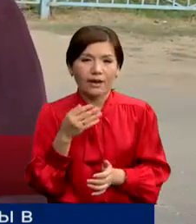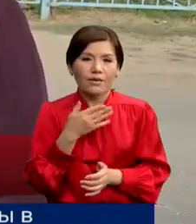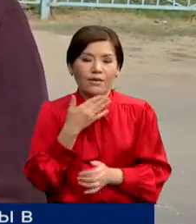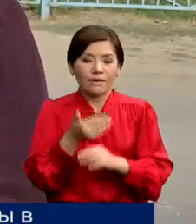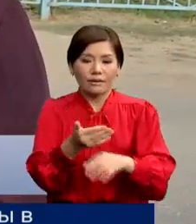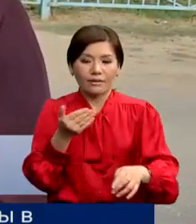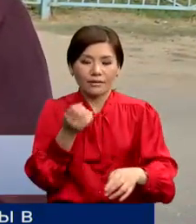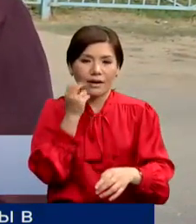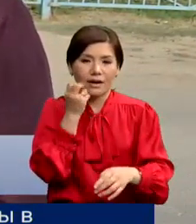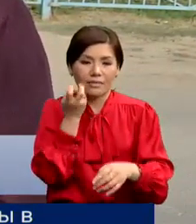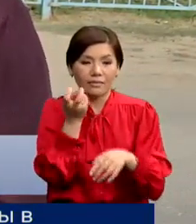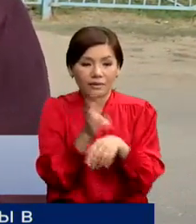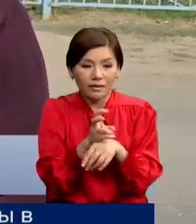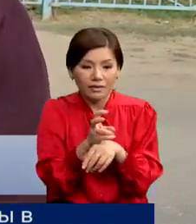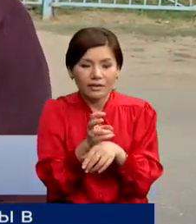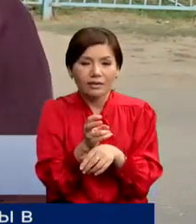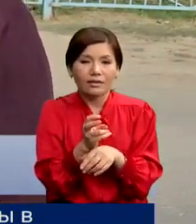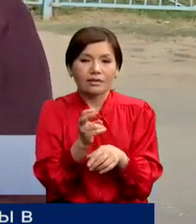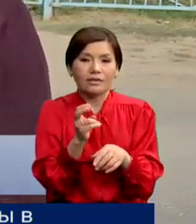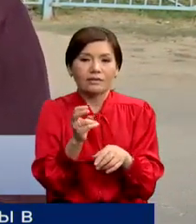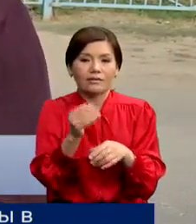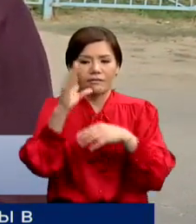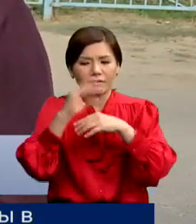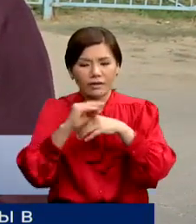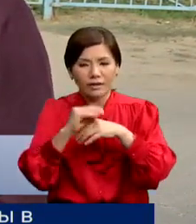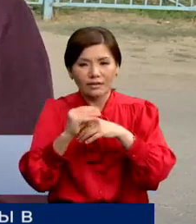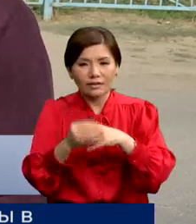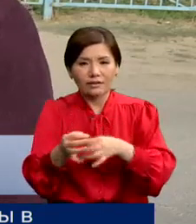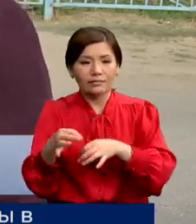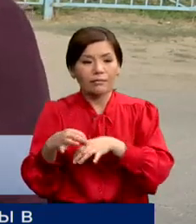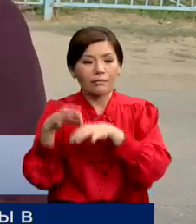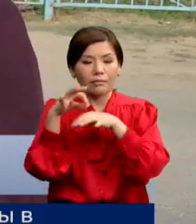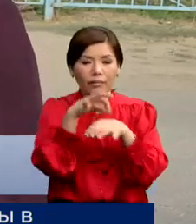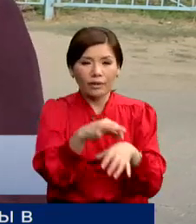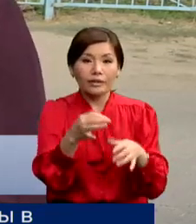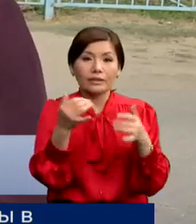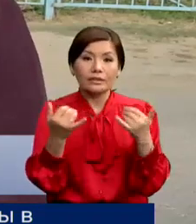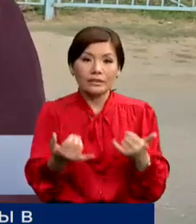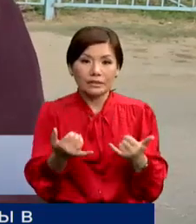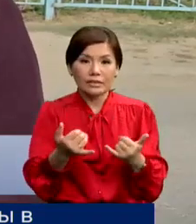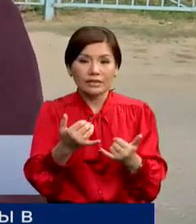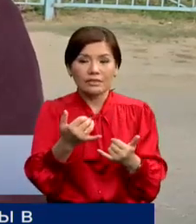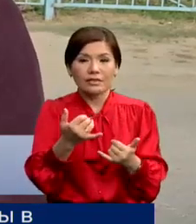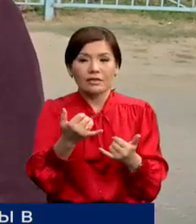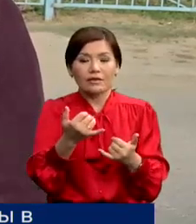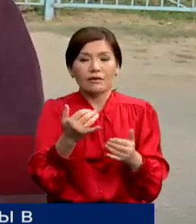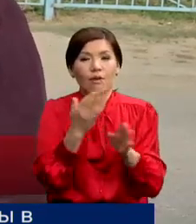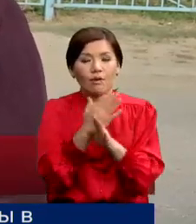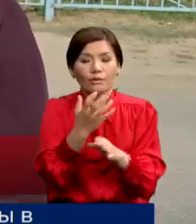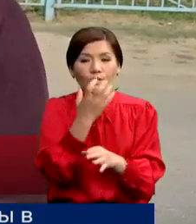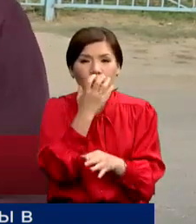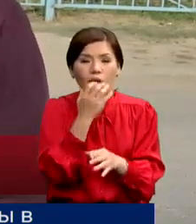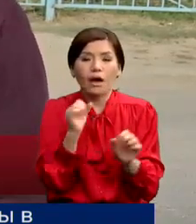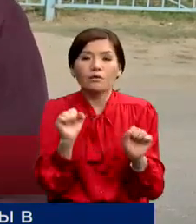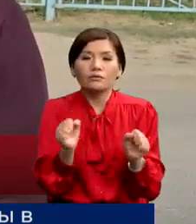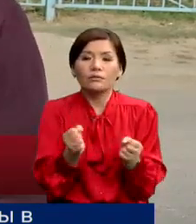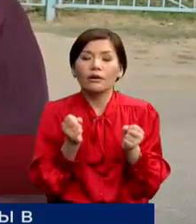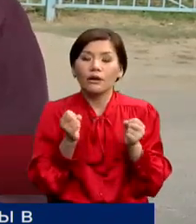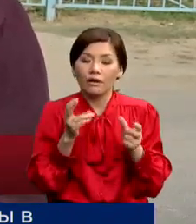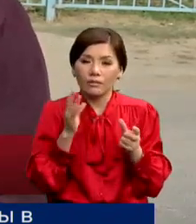кетеді, обедтің алдында келеді, кешке жақын әкеледі. Ол енді қазір күн жылы болып тұр. А қыстың күні не болады